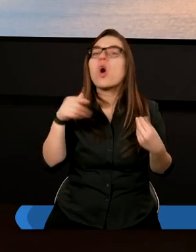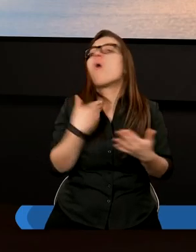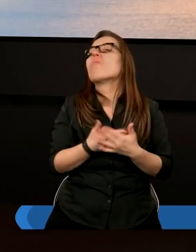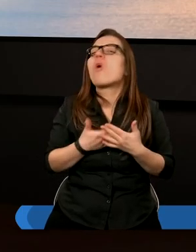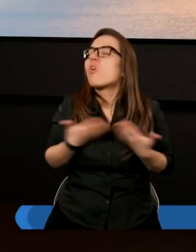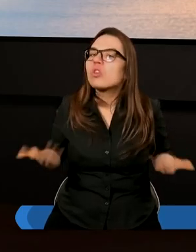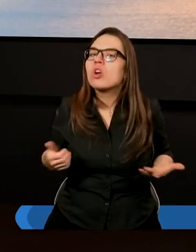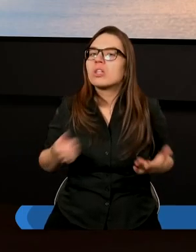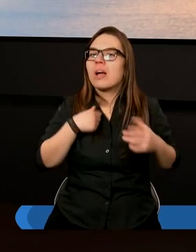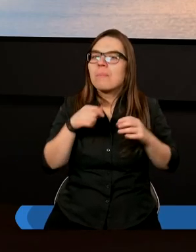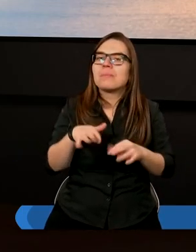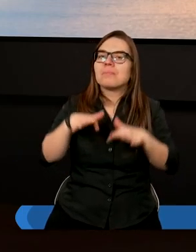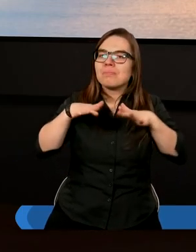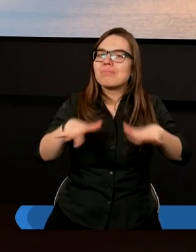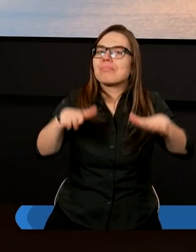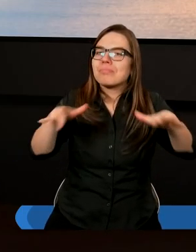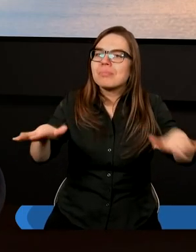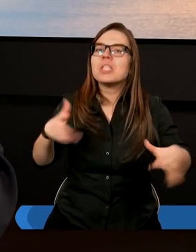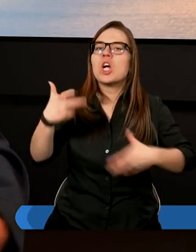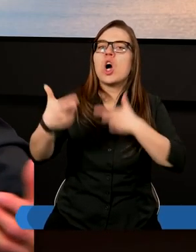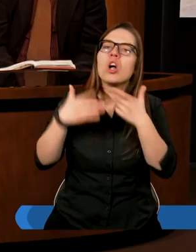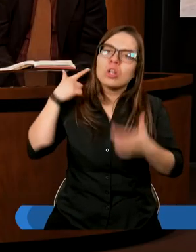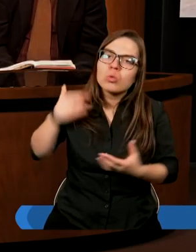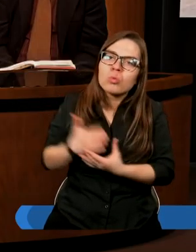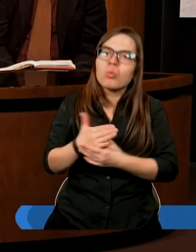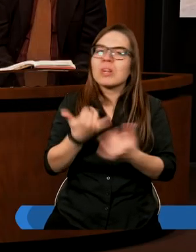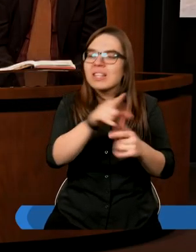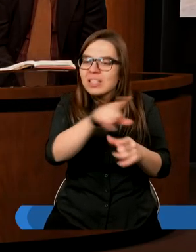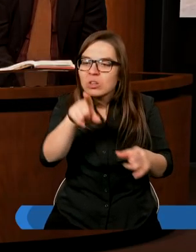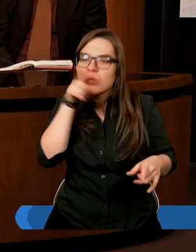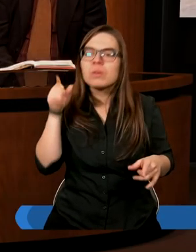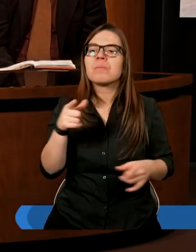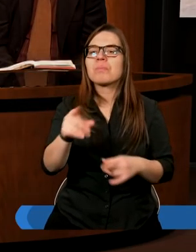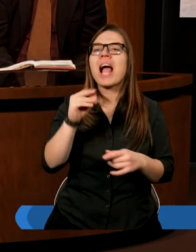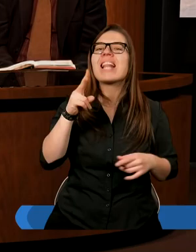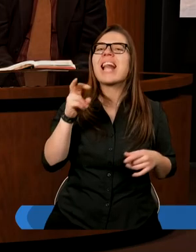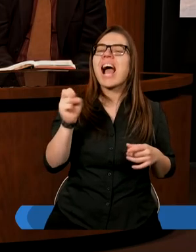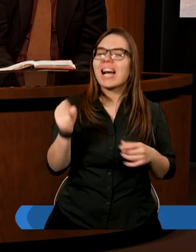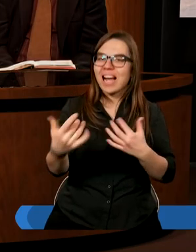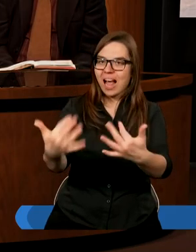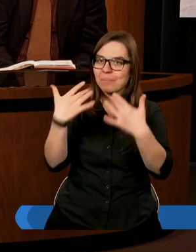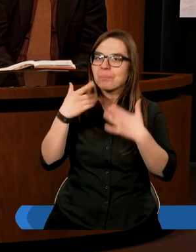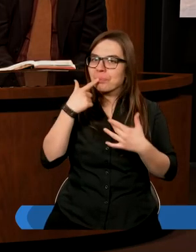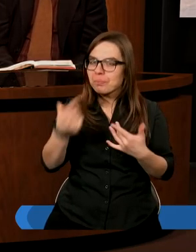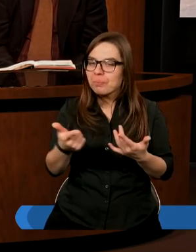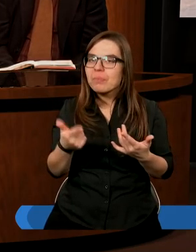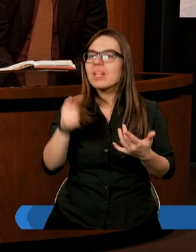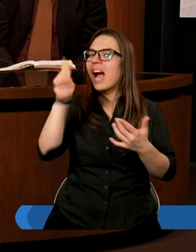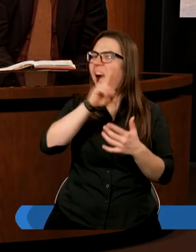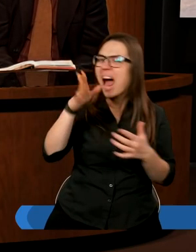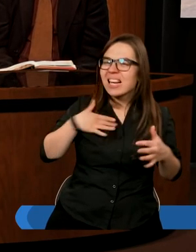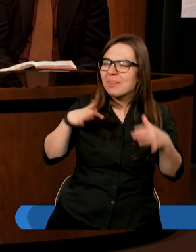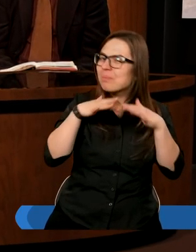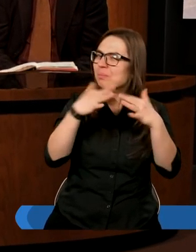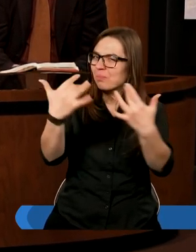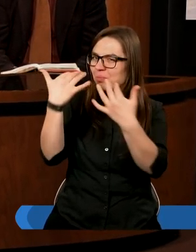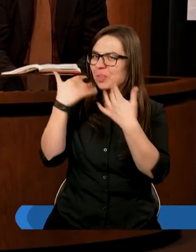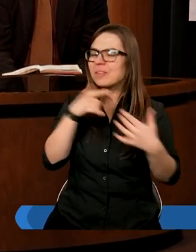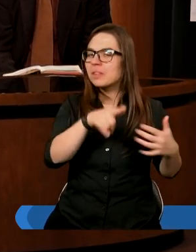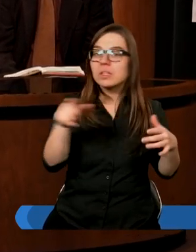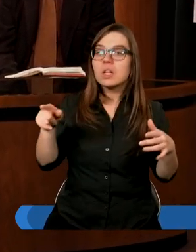tym służył innym ludziom Esterko jeszcze króciutko i każdy ma wpływ nasze życie